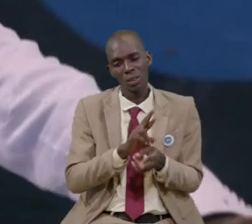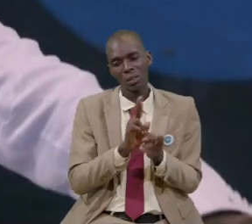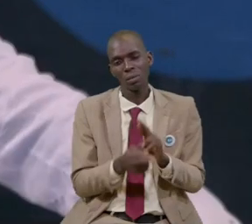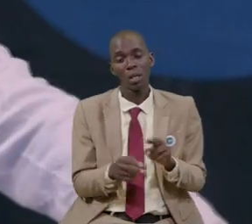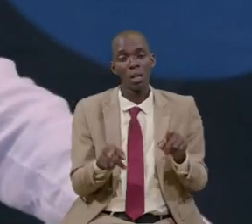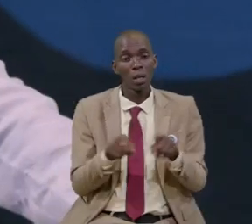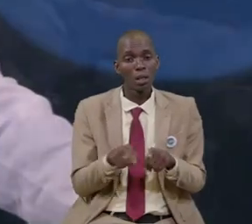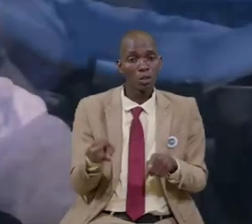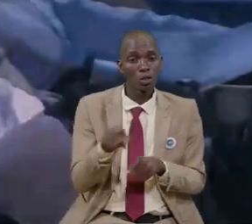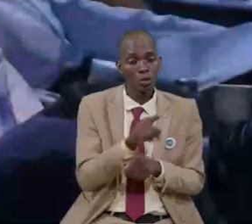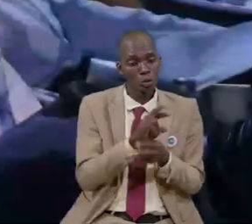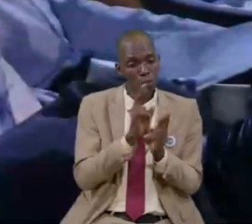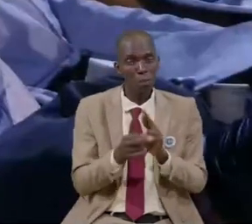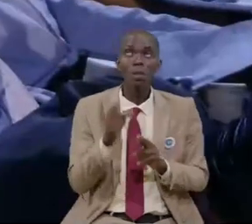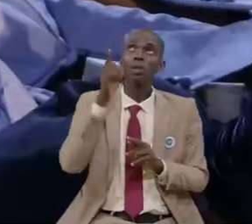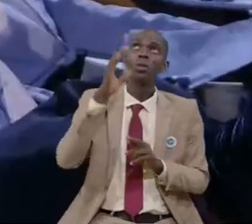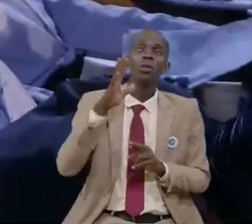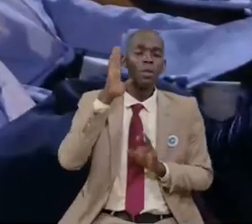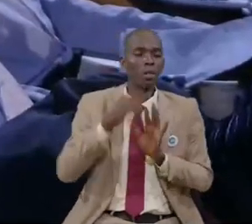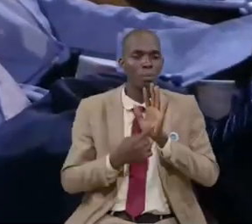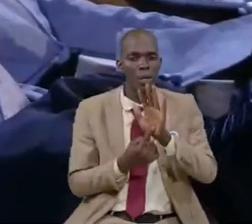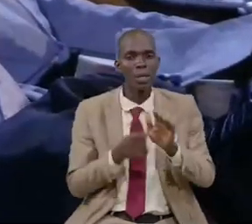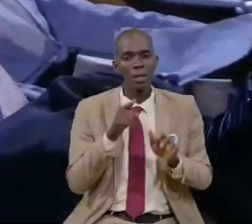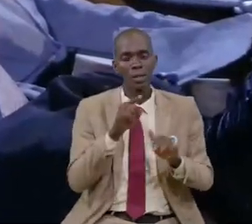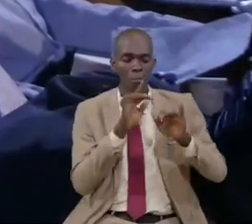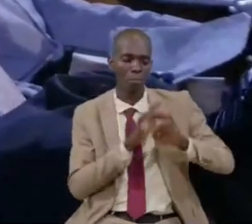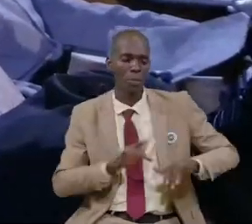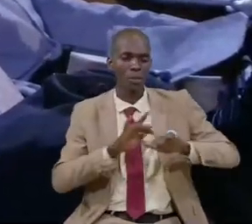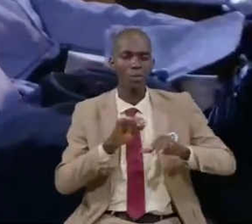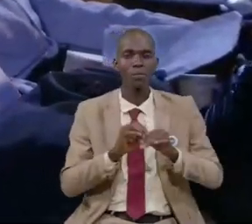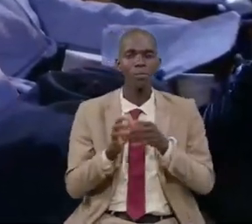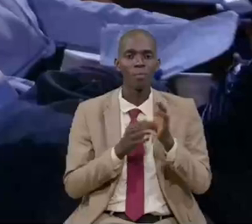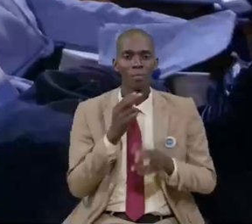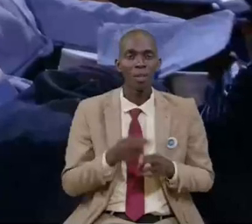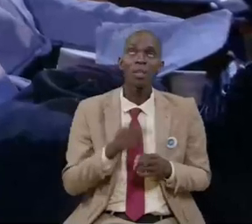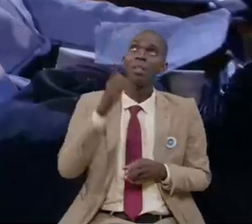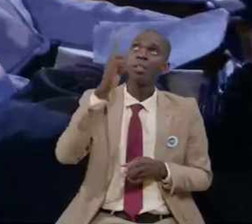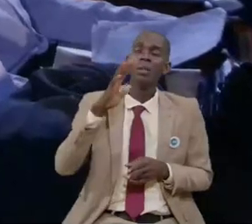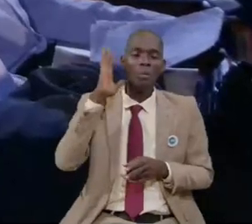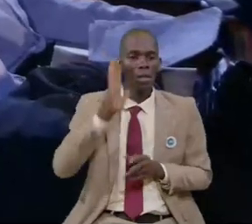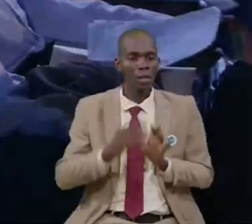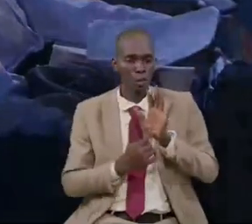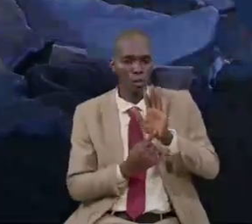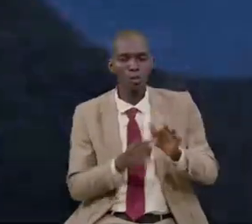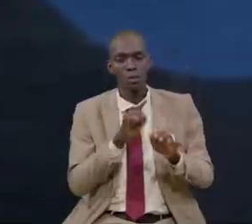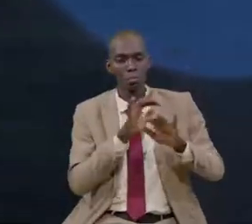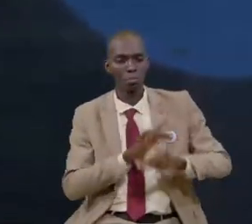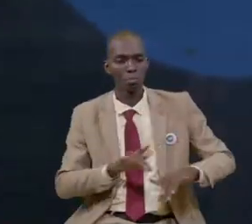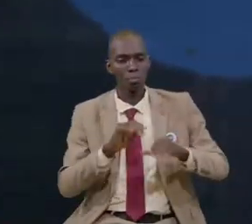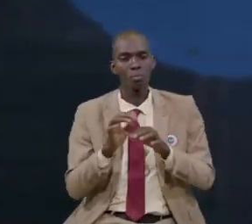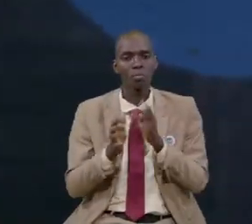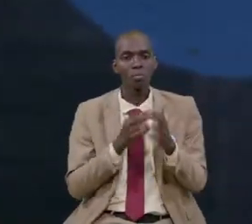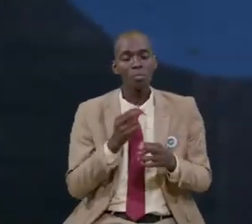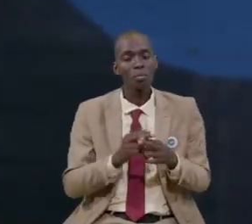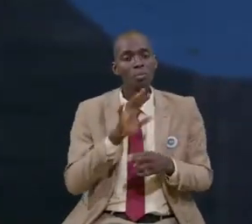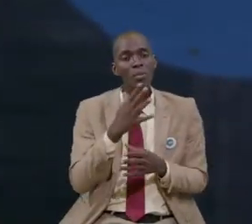repentir du péché. Lorsque vous vous repentez, Dieu aura pitié de vous. Je dis Dieu aura pitié de vous. Vos mains sont